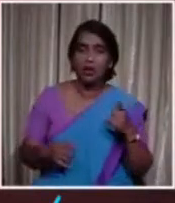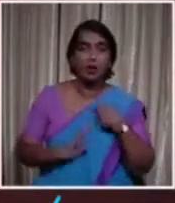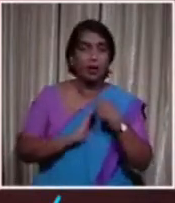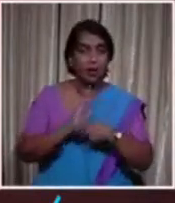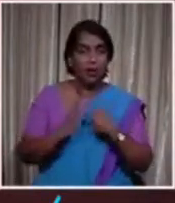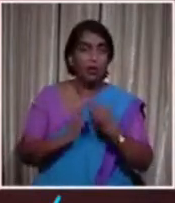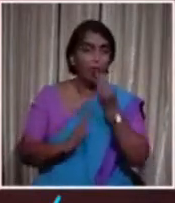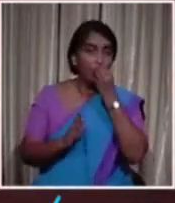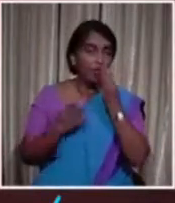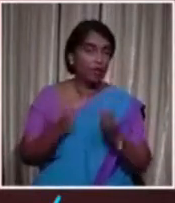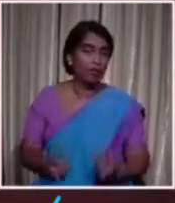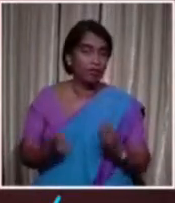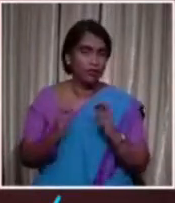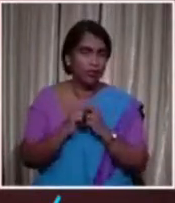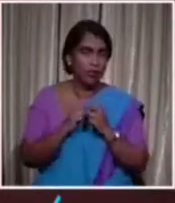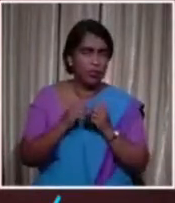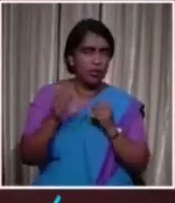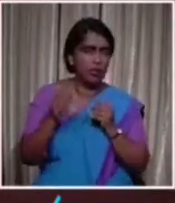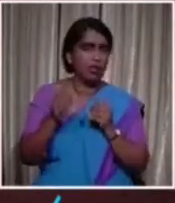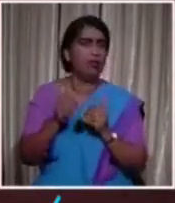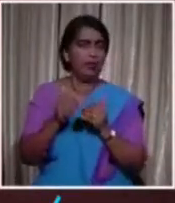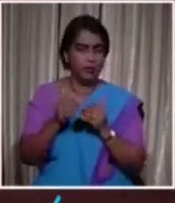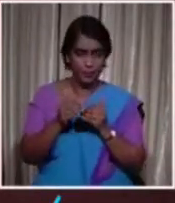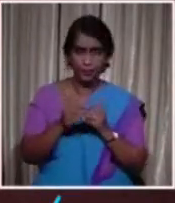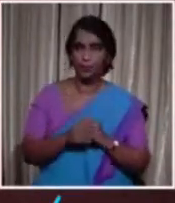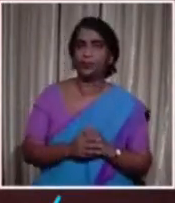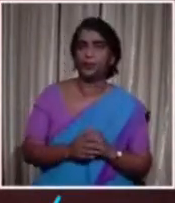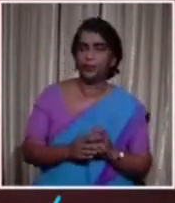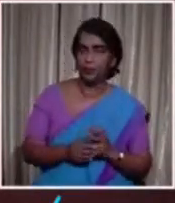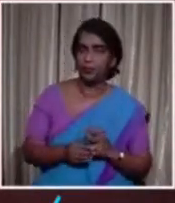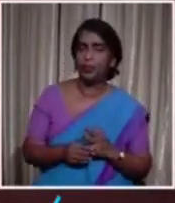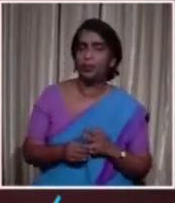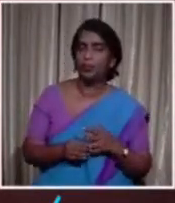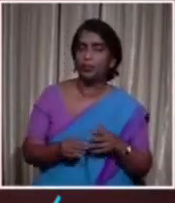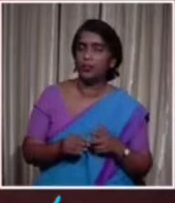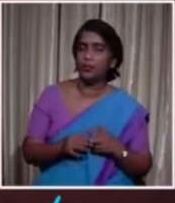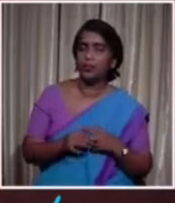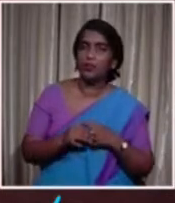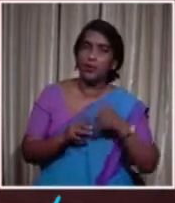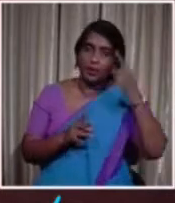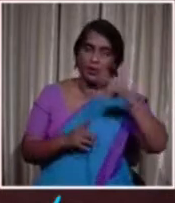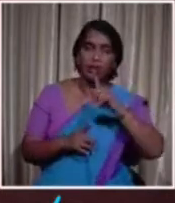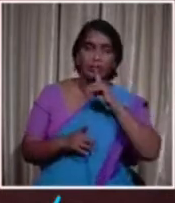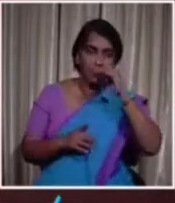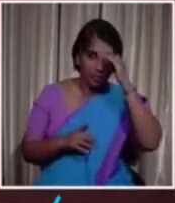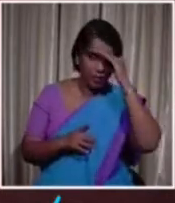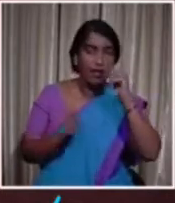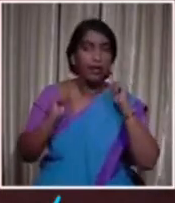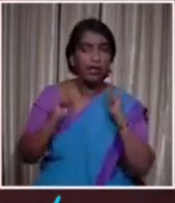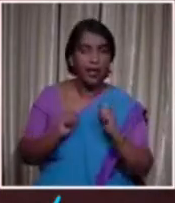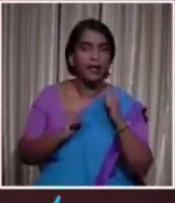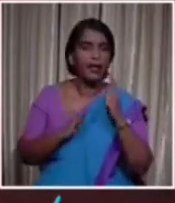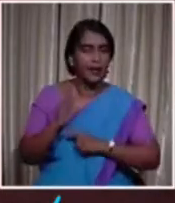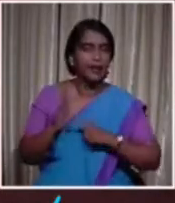ලංකාව ආහාර අර්බුදයකට ඔන්න මෙන්න යන්න තිබුණේ. අරෝ නියෝජක කතානායකතුමනි